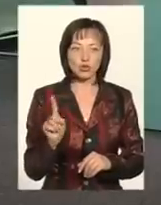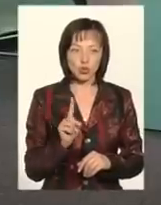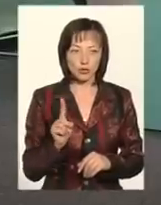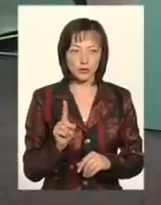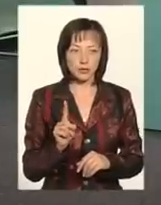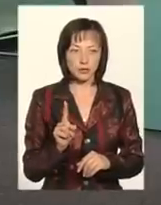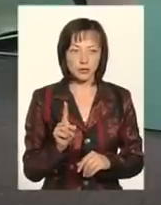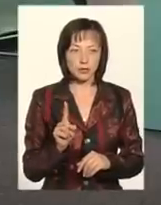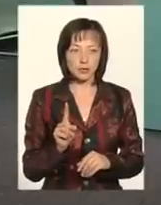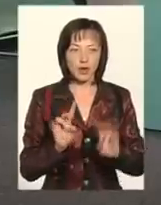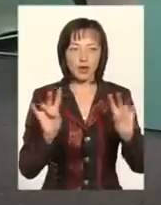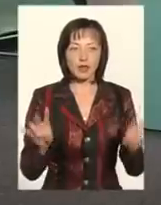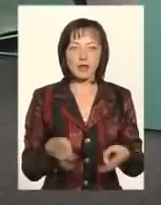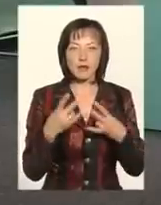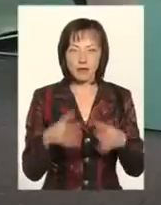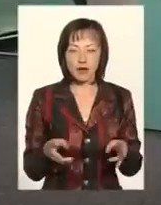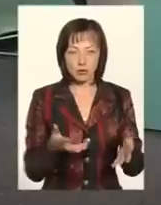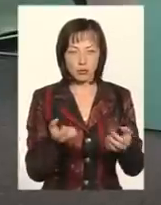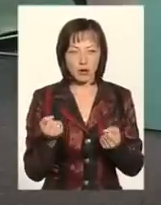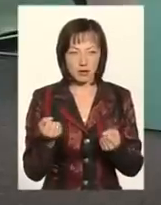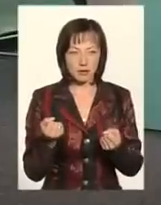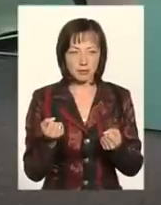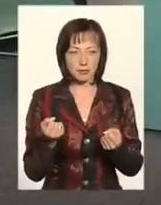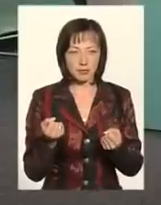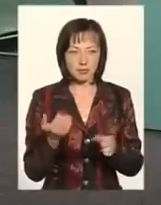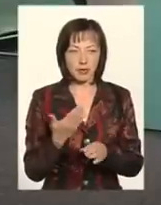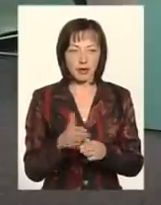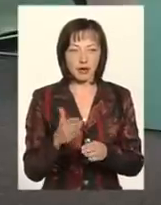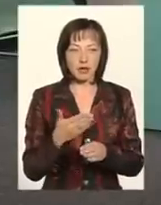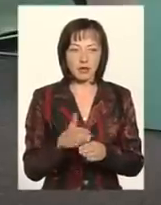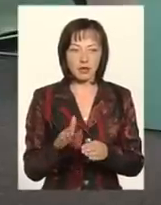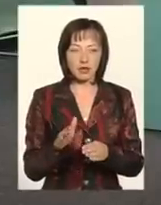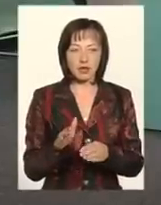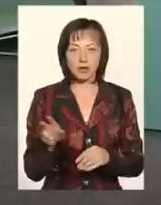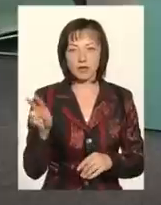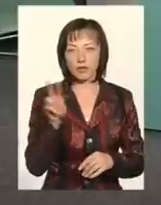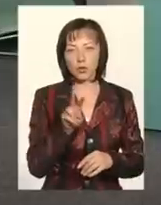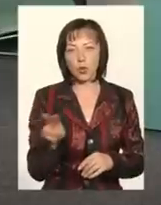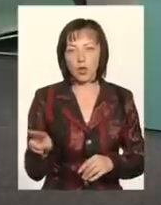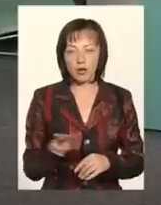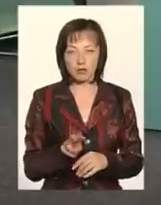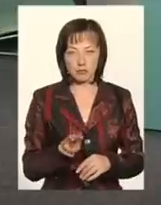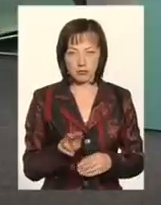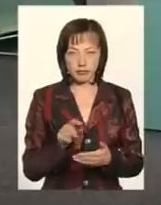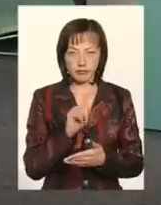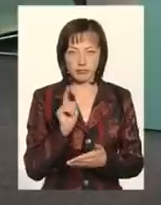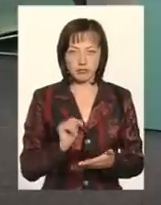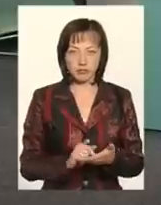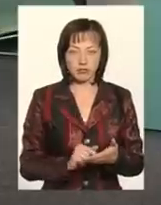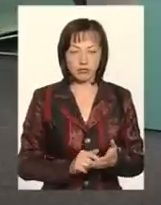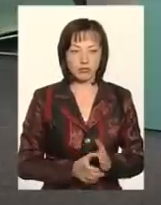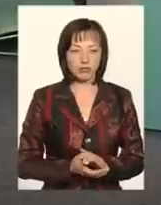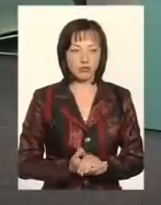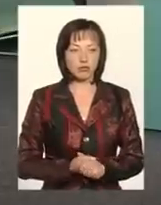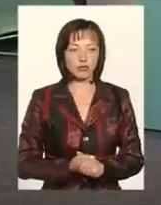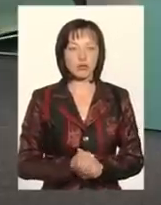що не варто брати кредити у тій валюті в якій не заробляєш Ну